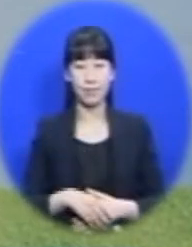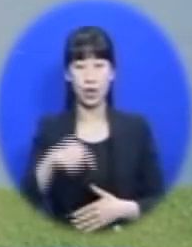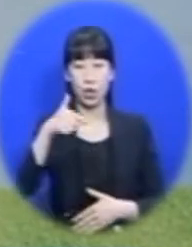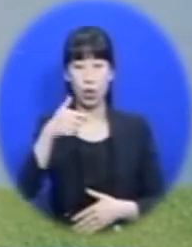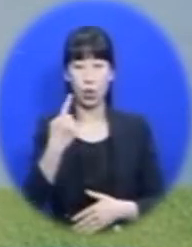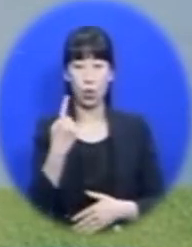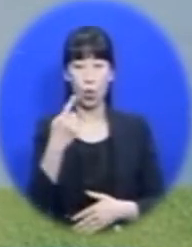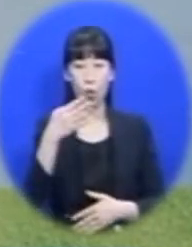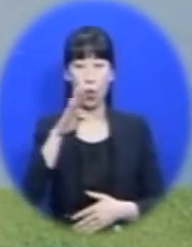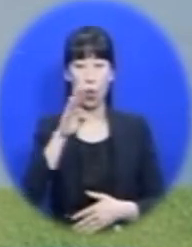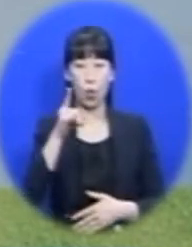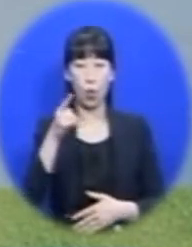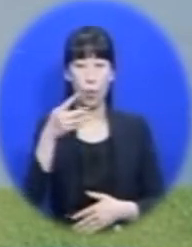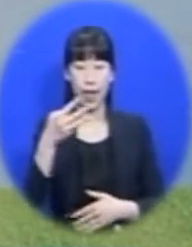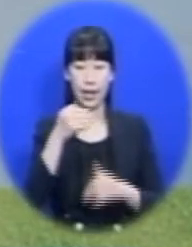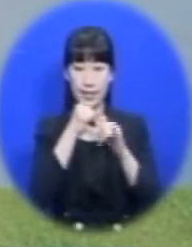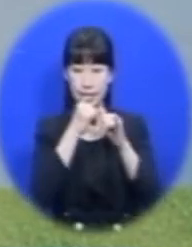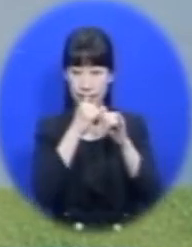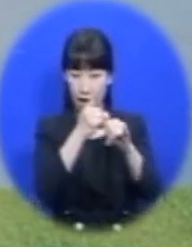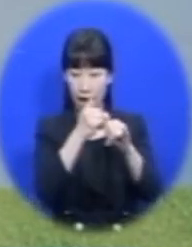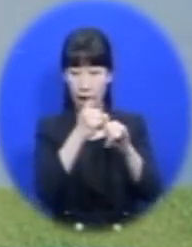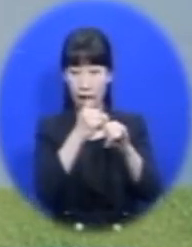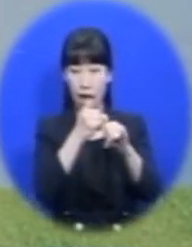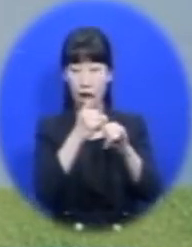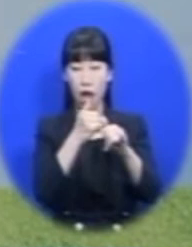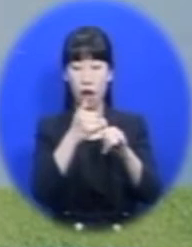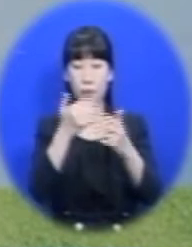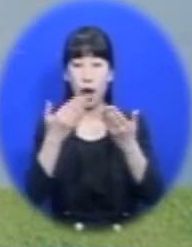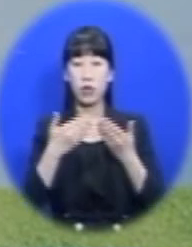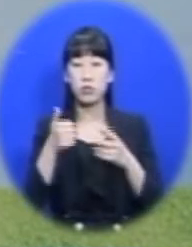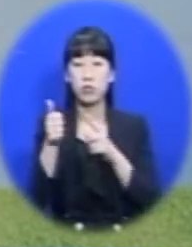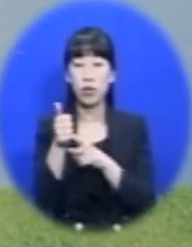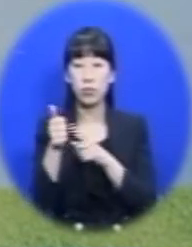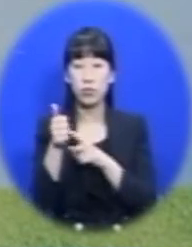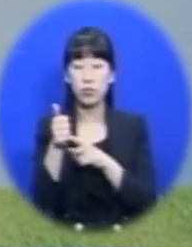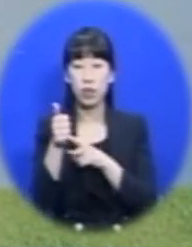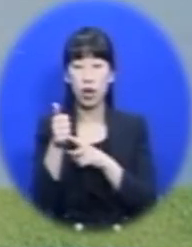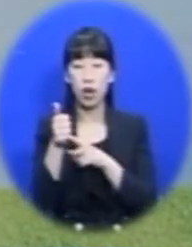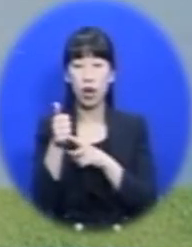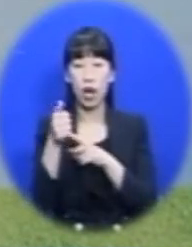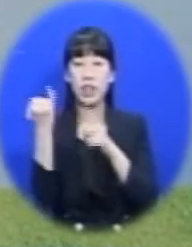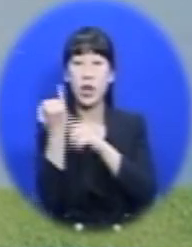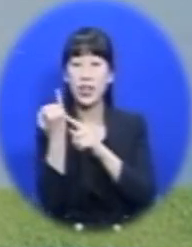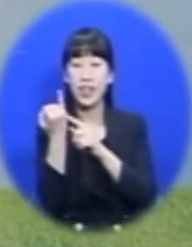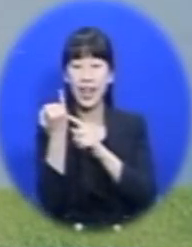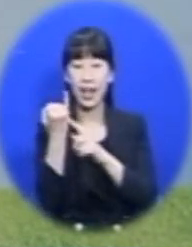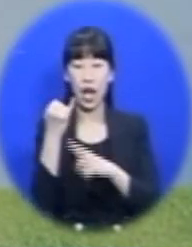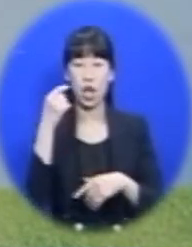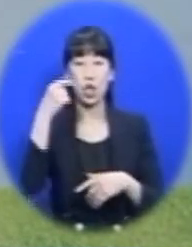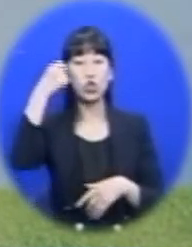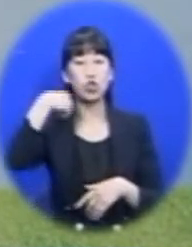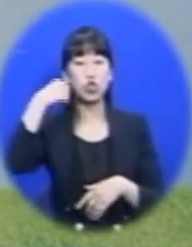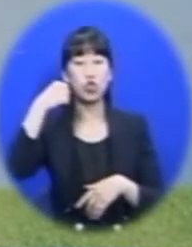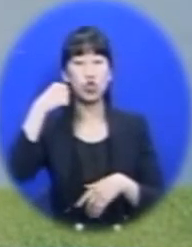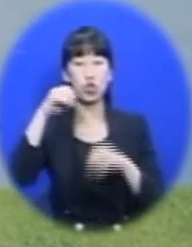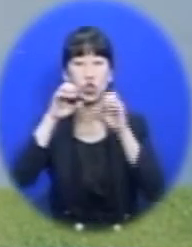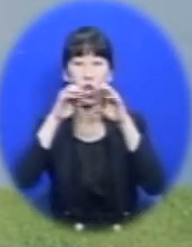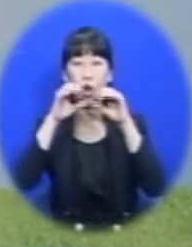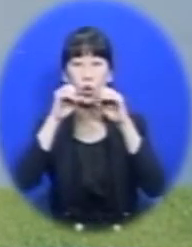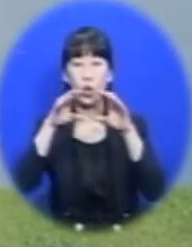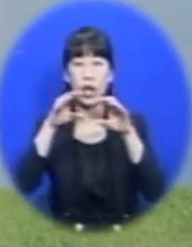노벨상을 수상했던 작가 펄벅이 선교사님 딸입니다. 중국 선교사님. 그 부모님이